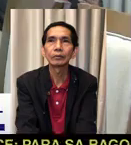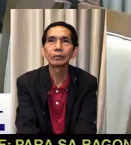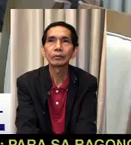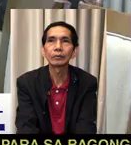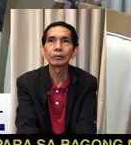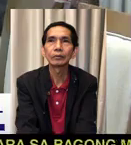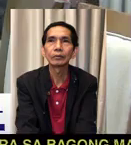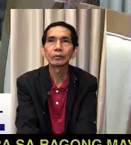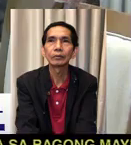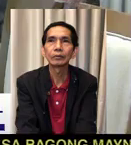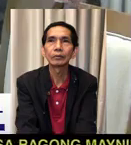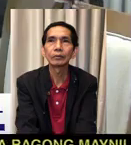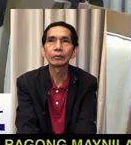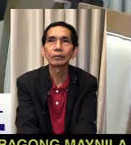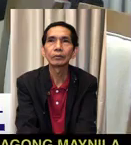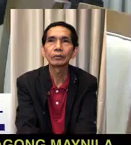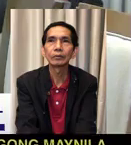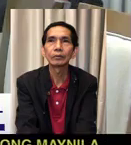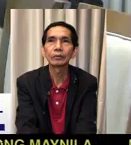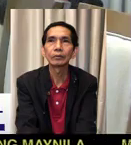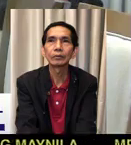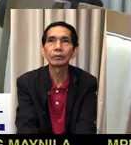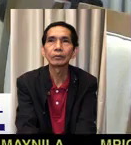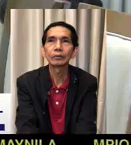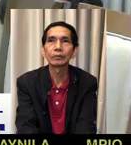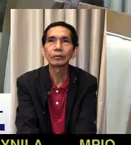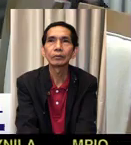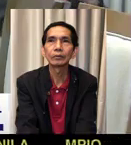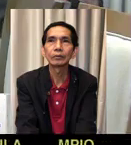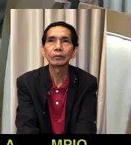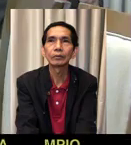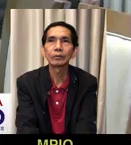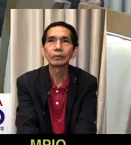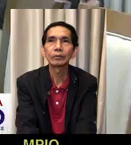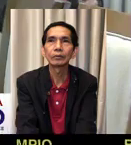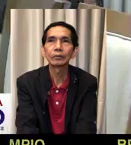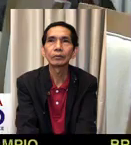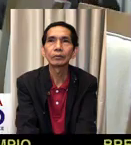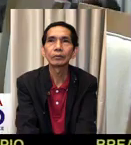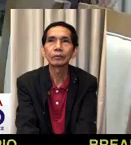mga kabulastugan ng iilan, hindi pa rin nawawala.